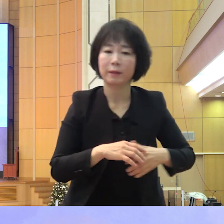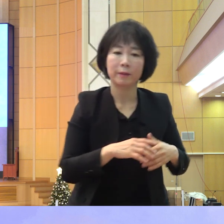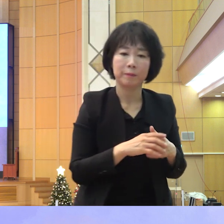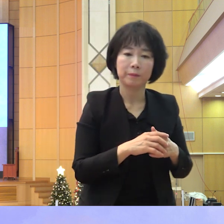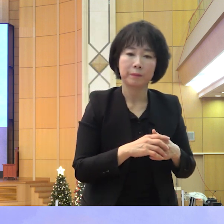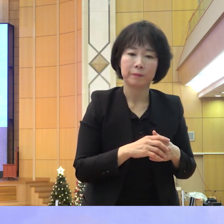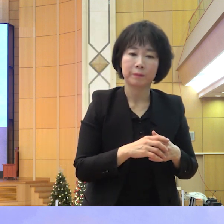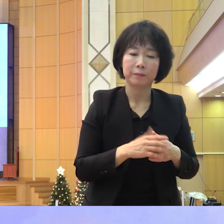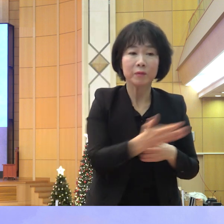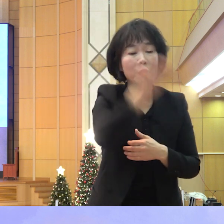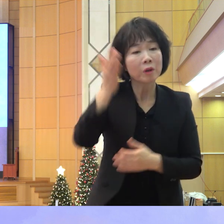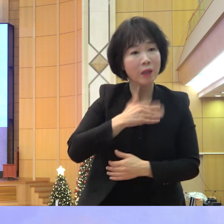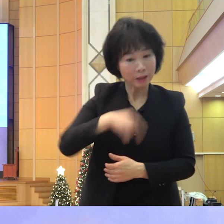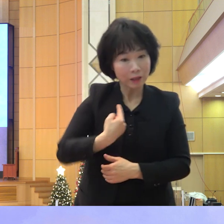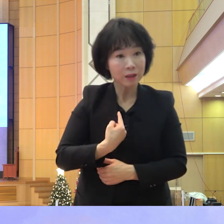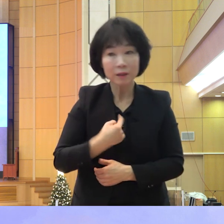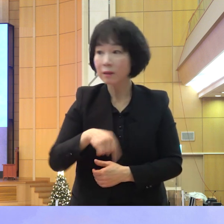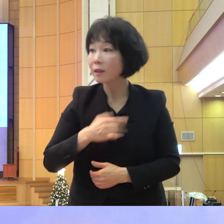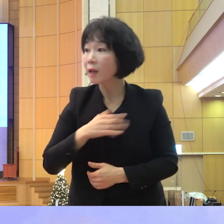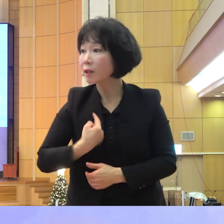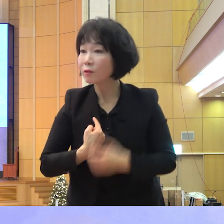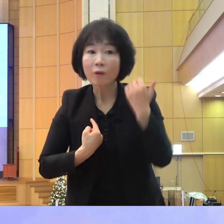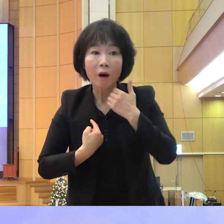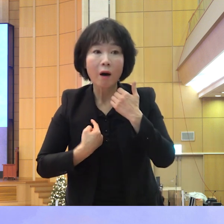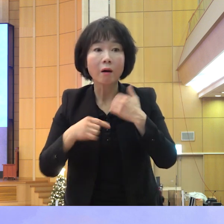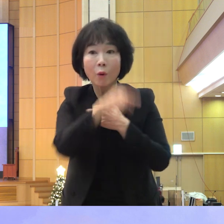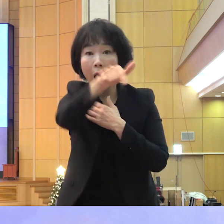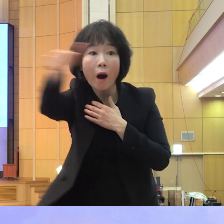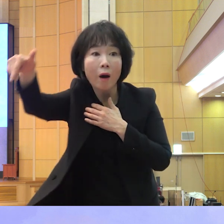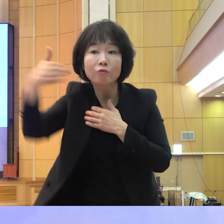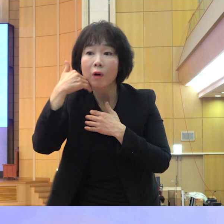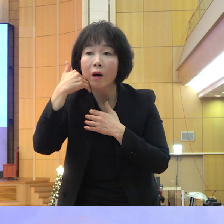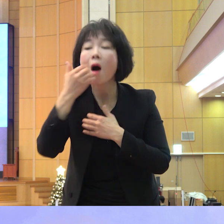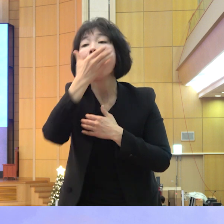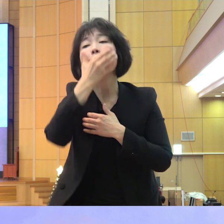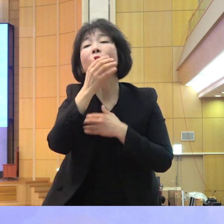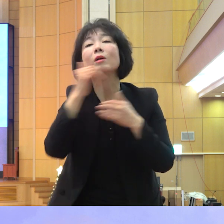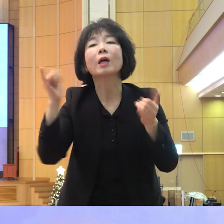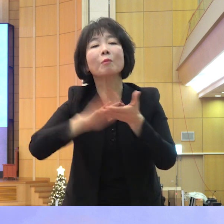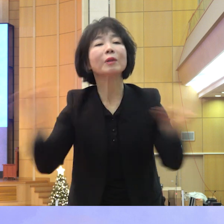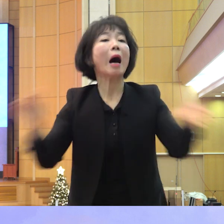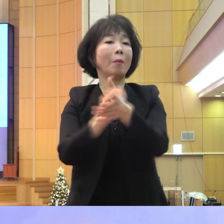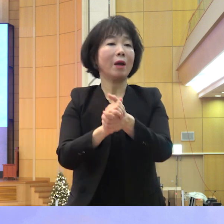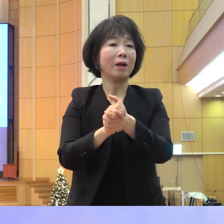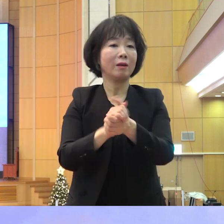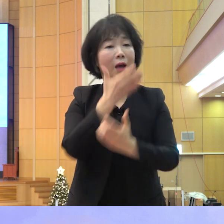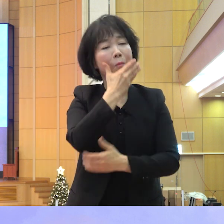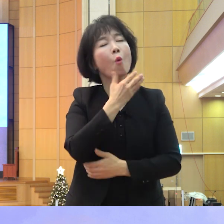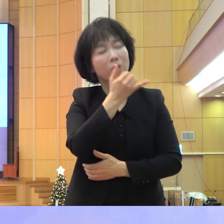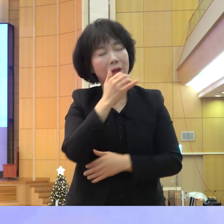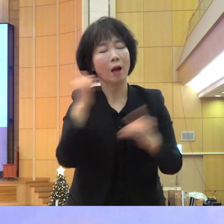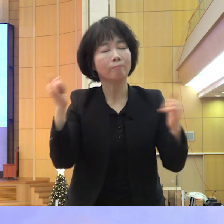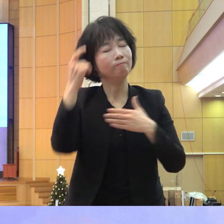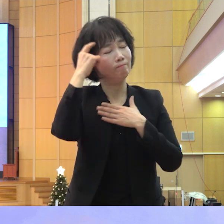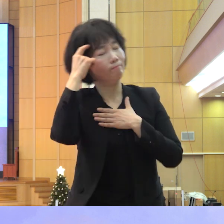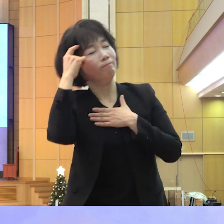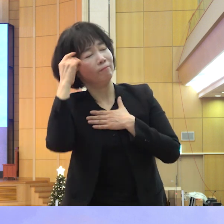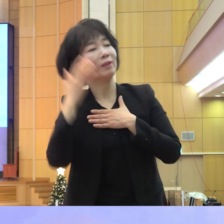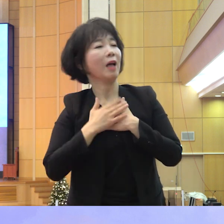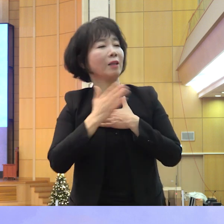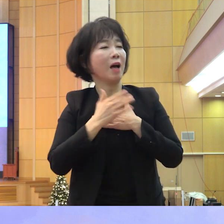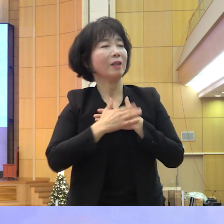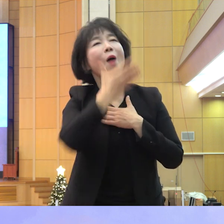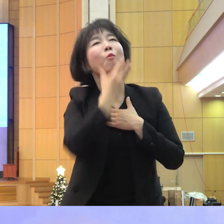할렐루야. 내 자신을 복 있는 사람으로 바라보면 복 있는 사람이 되는 겁니다. 아이고 어쩌면 그렇게 생겼냐, 아이고